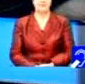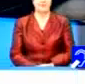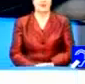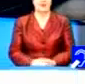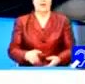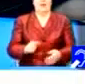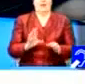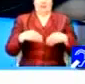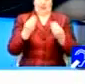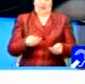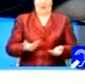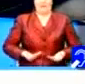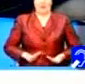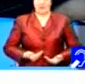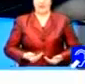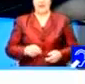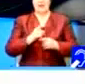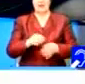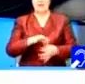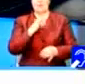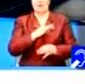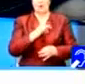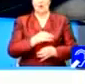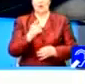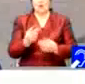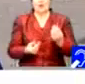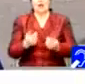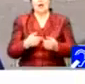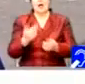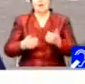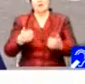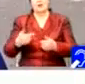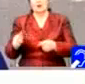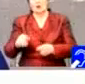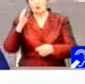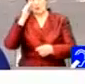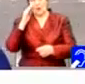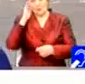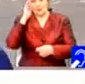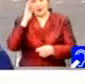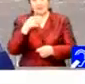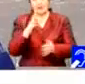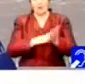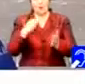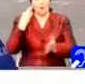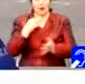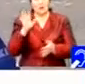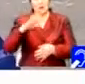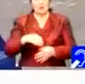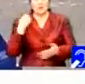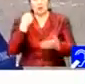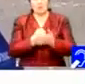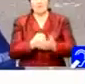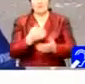Și-a pus viața în pericol în urma unui pariu stupid. Un copil de 9 ani din Bendera a ajuns la spital după ce a fost